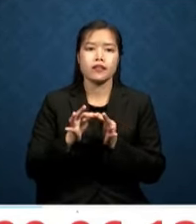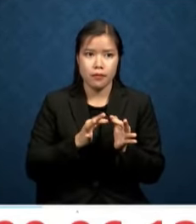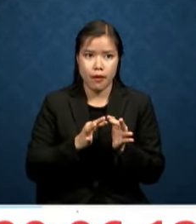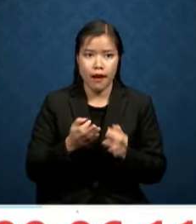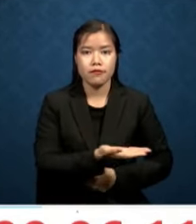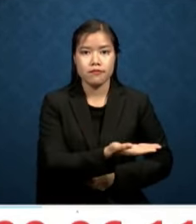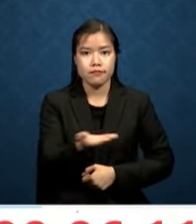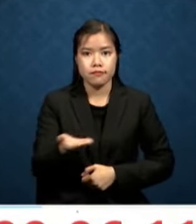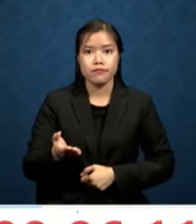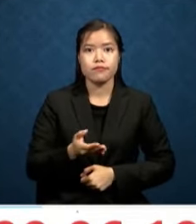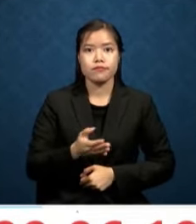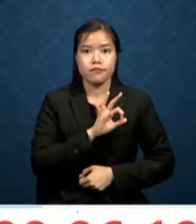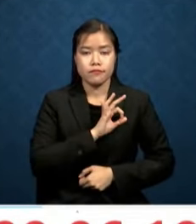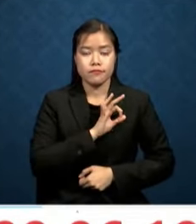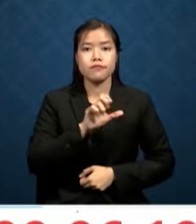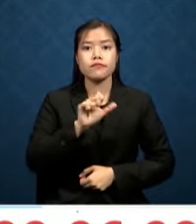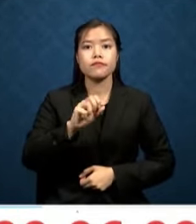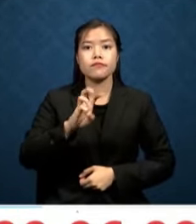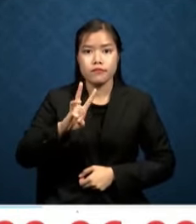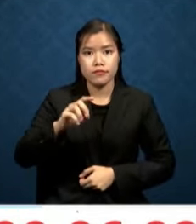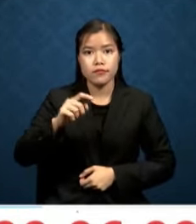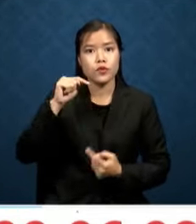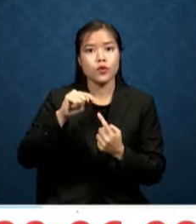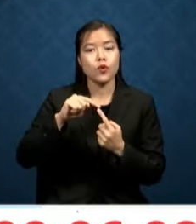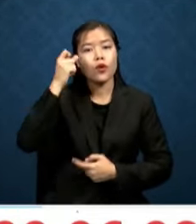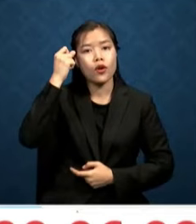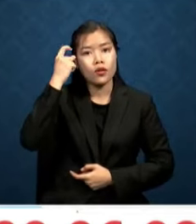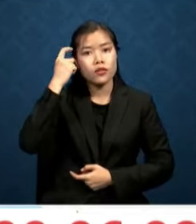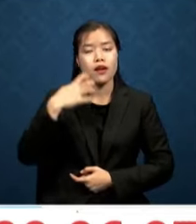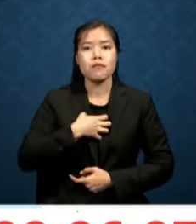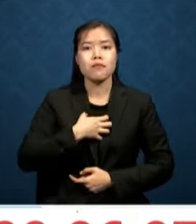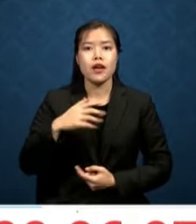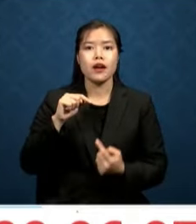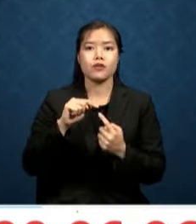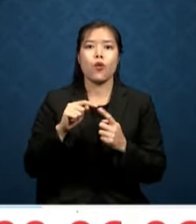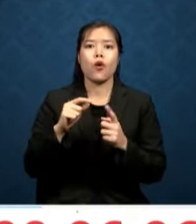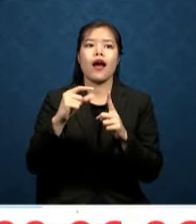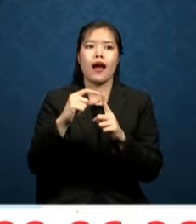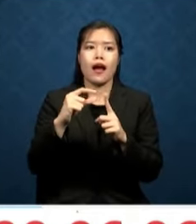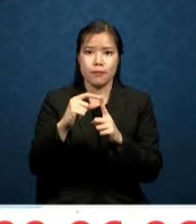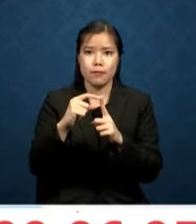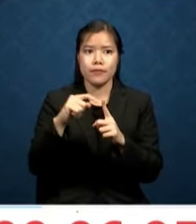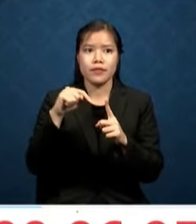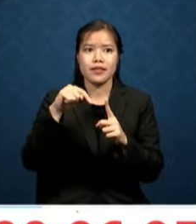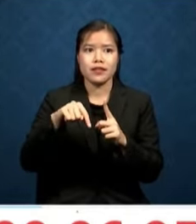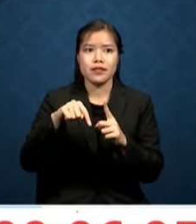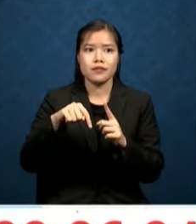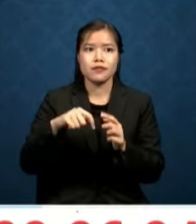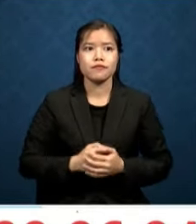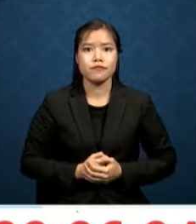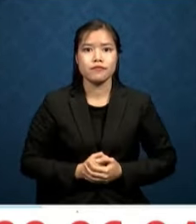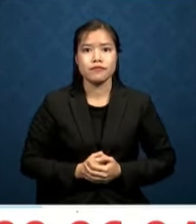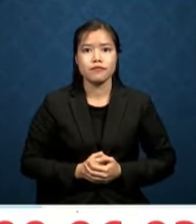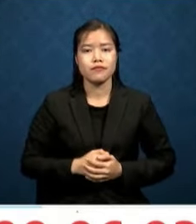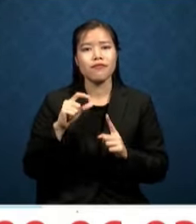งเกียรติได้ทราบก็คงจะเข้าใจกันดีซึ่งผมก็ไม่อยากจะใช้คำว่านี่มันเป็นอะ